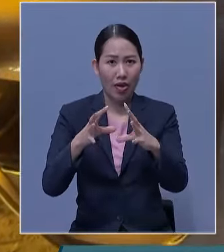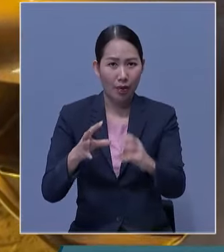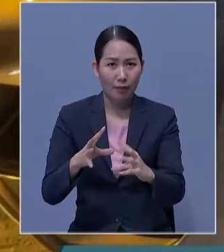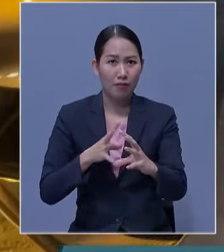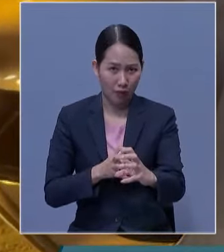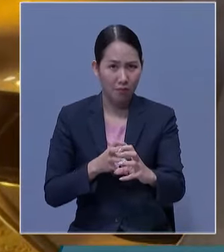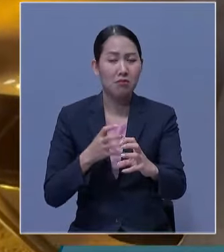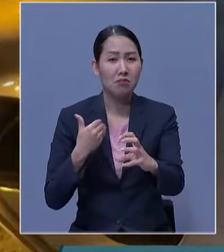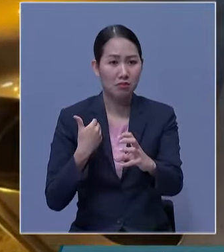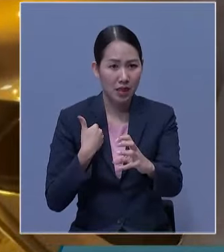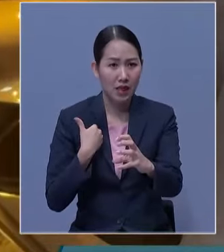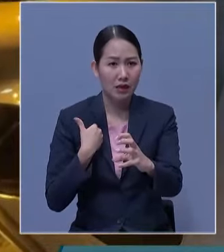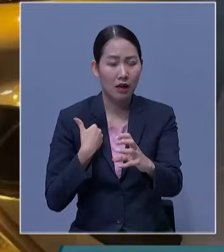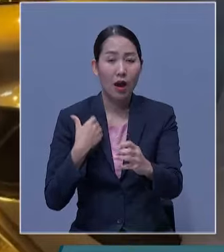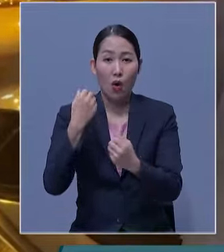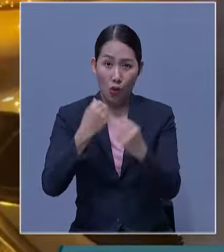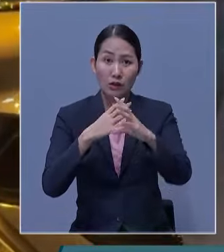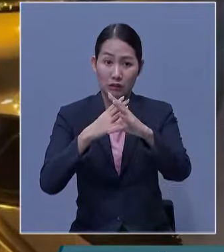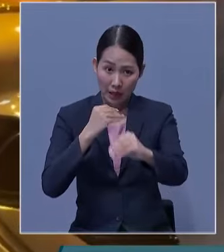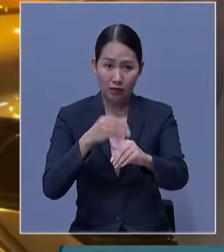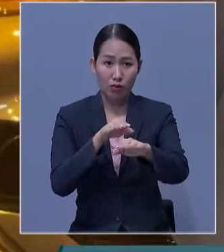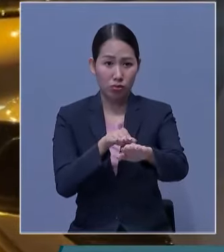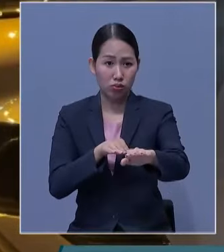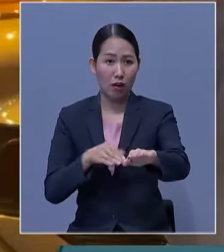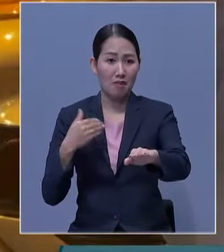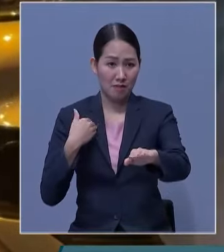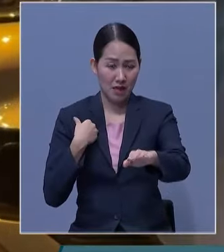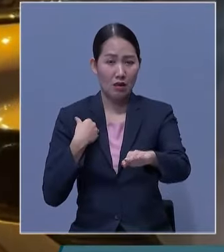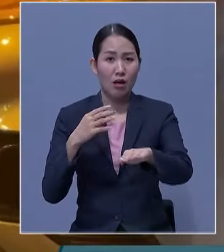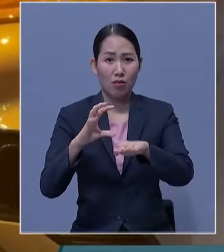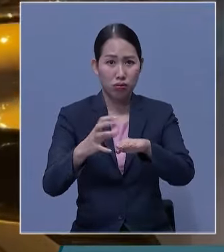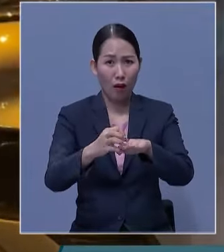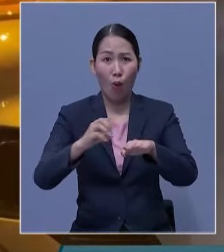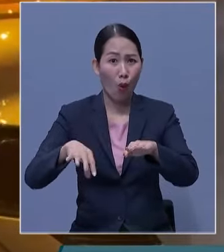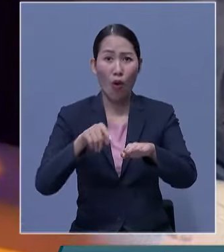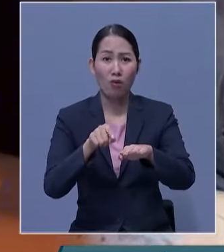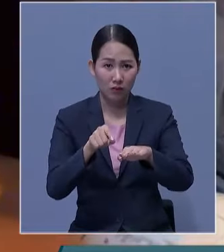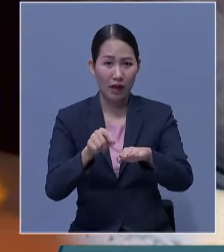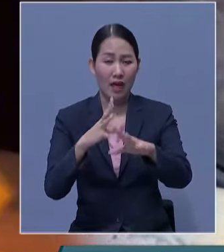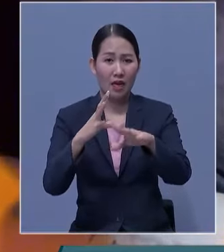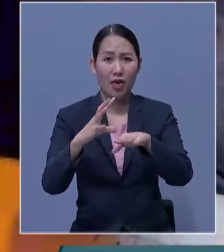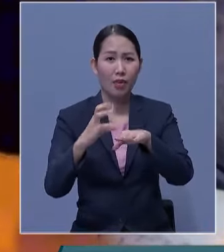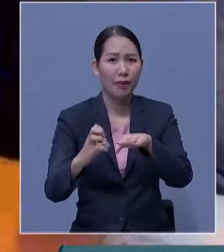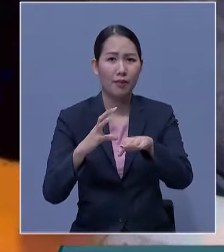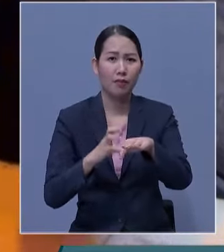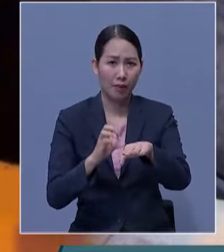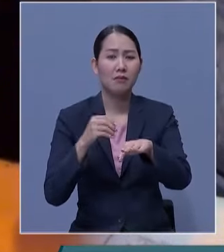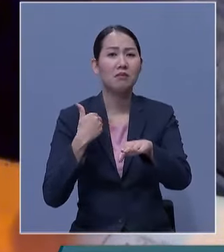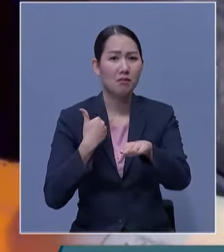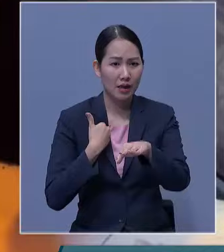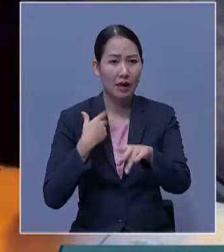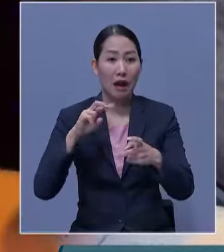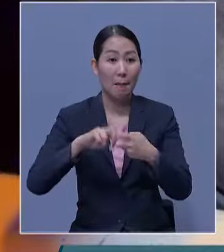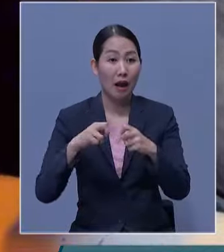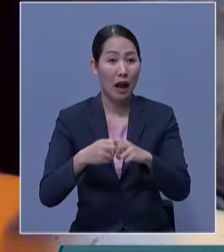ดยางแตกอยู่ข้างทนน.. ต้ถอดลอไปเลยนะครับรวมรกทั้หมด 10 ครั้นที่ประสบปัหาในครั้งนี้